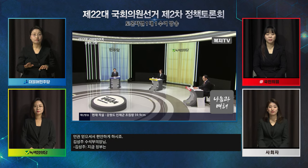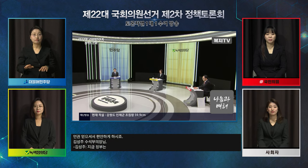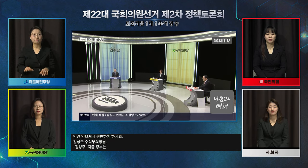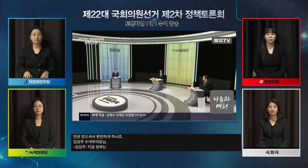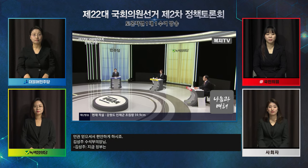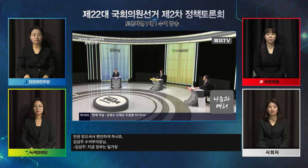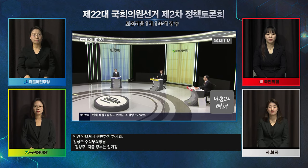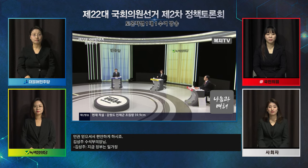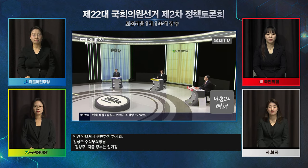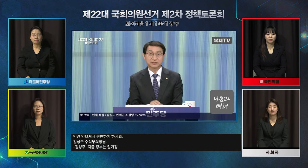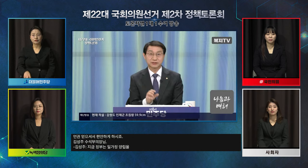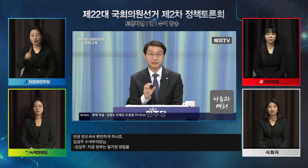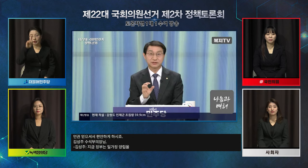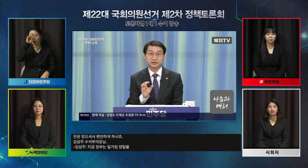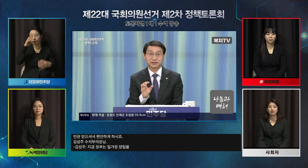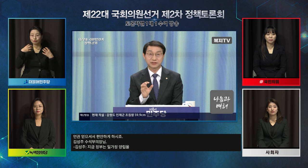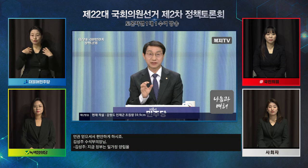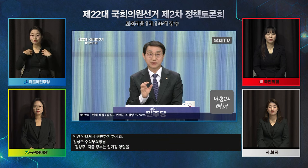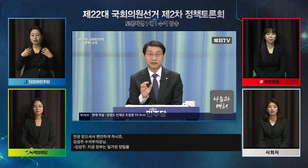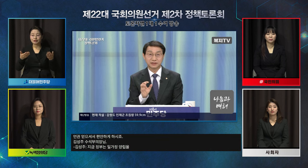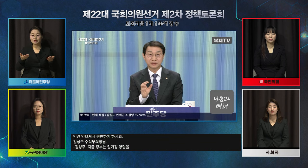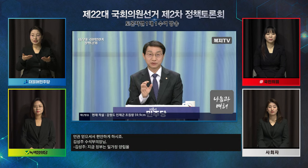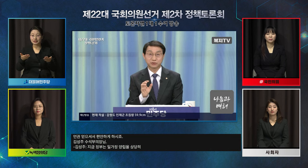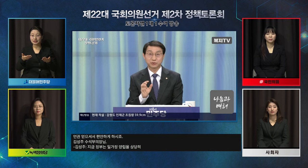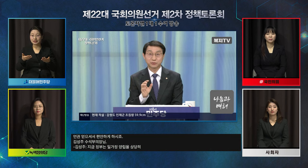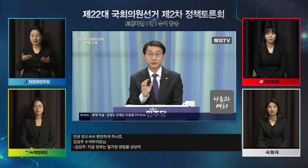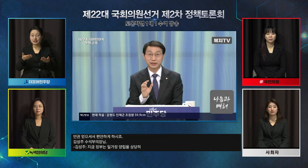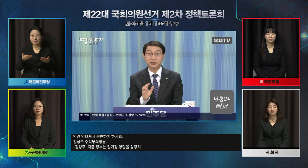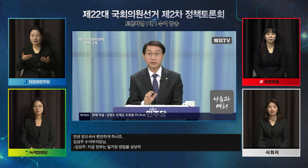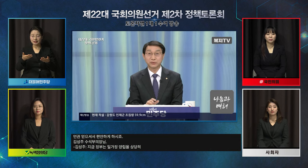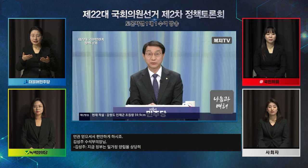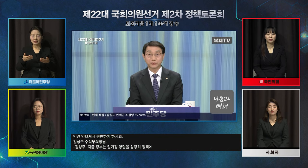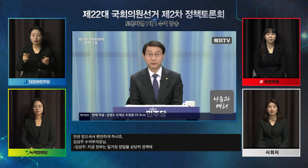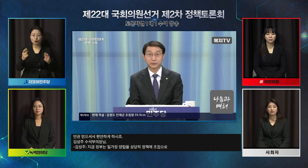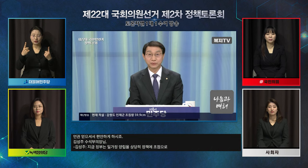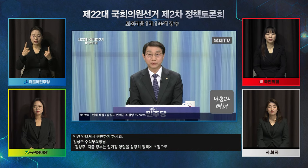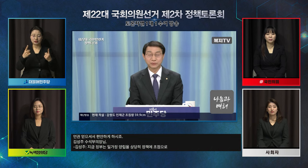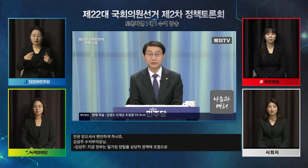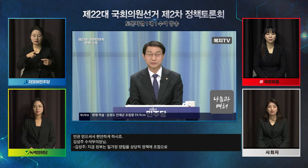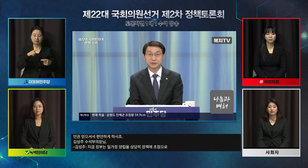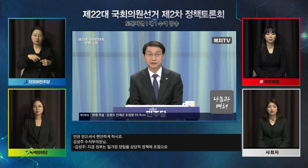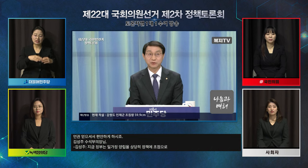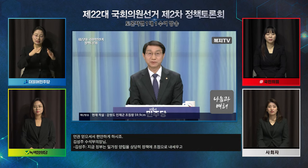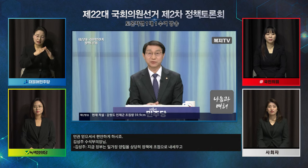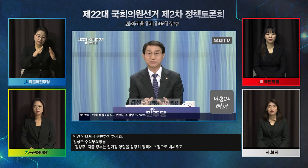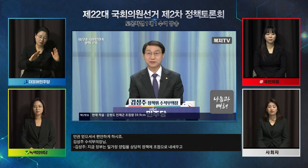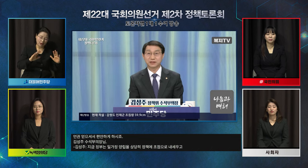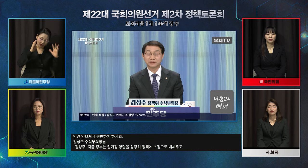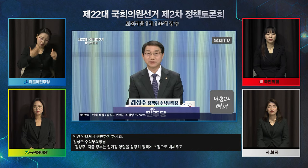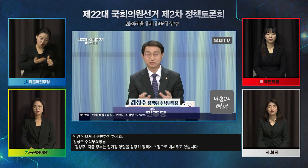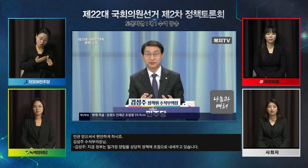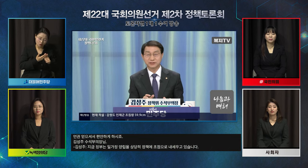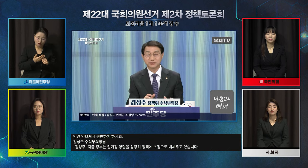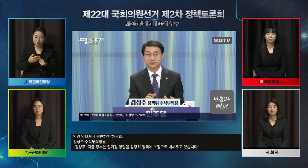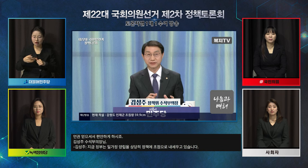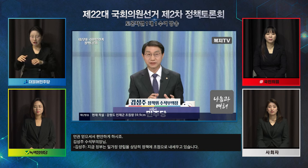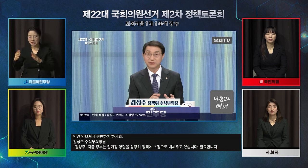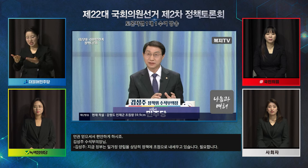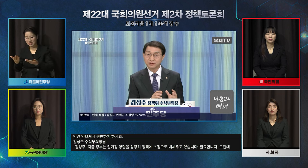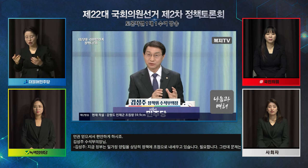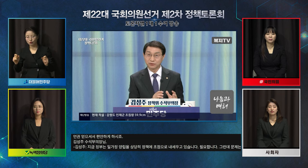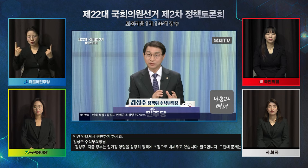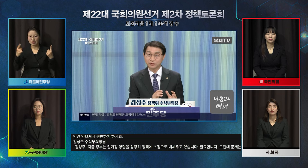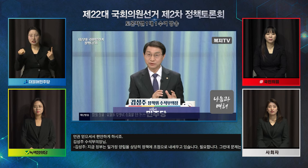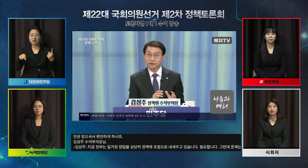양립을 상당히 정책에 초점으로 내세우고 있습니다. 필요합니다. 그러나 문제는